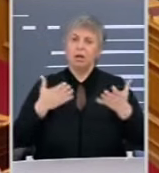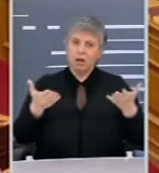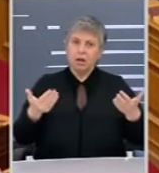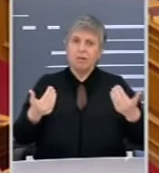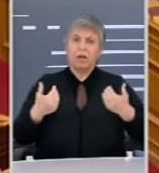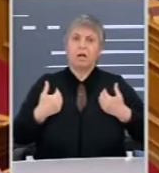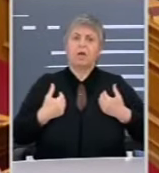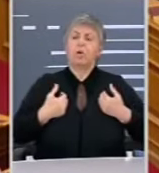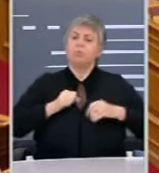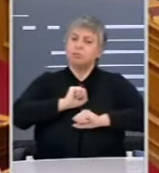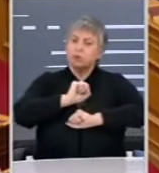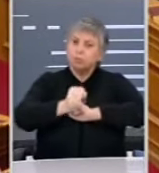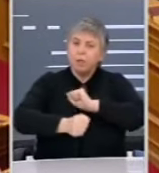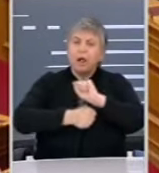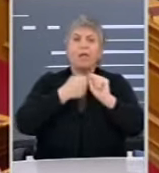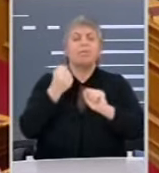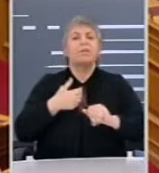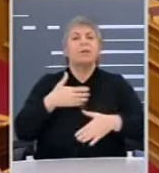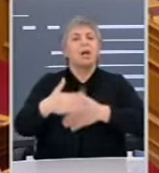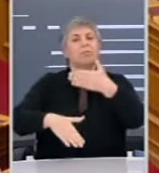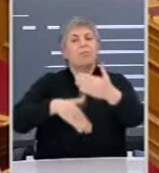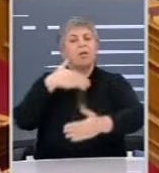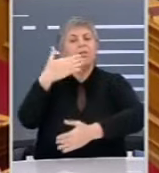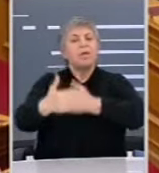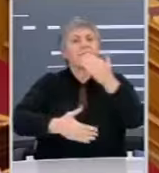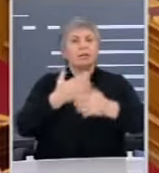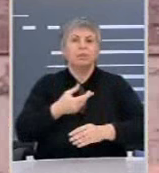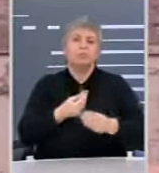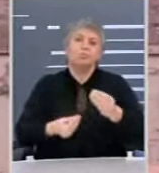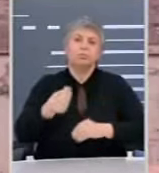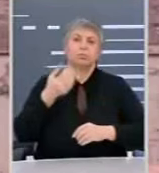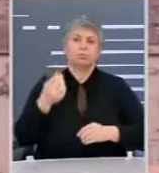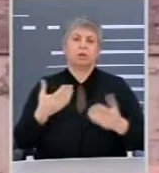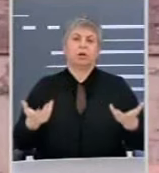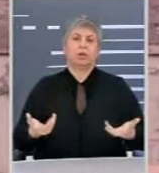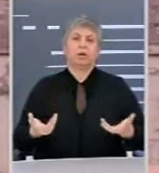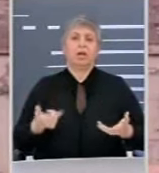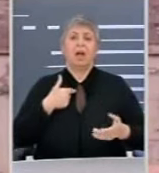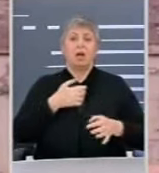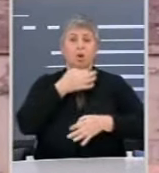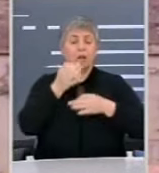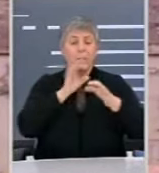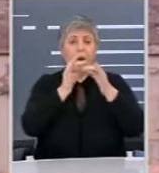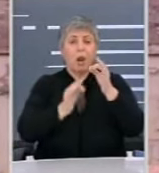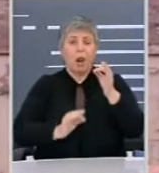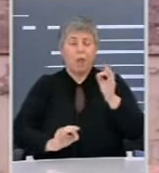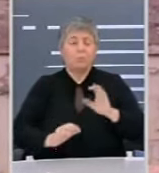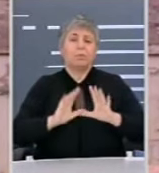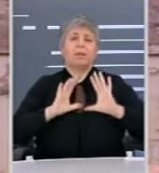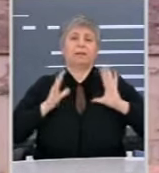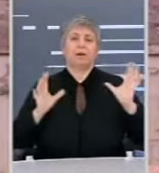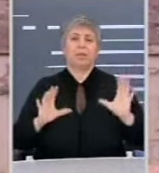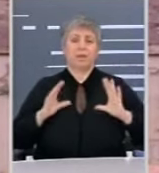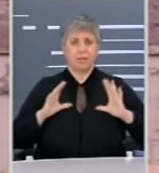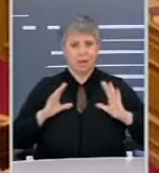παρουσίας μου να πάει μία διαδικασία όσο μπορούμε καλύτερα έτσι δεν μπαίνω σε λεπτομέρειες κύριε παπαγγελόπουλο